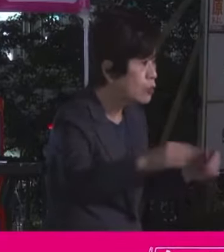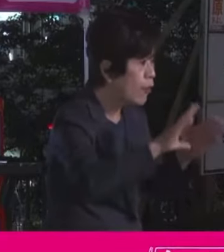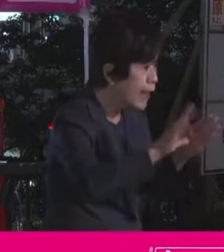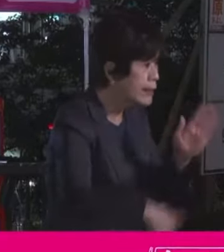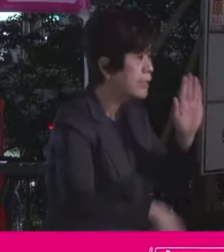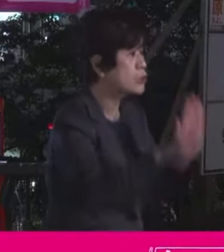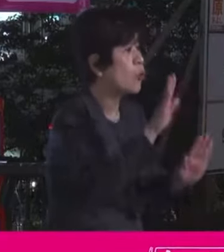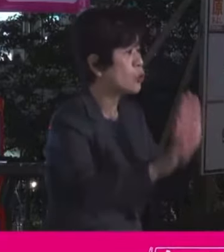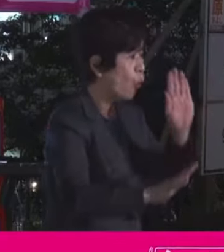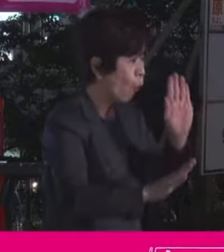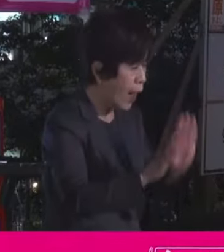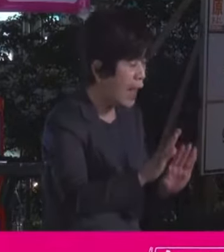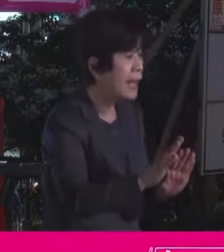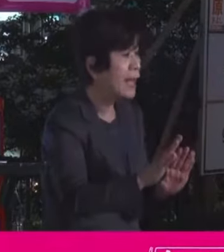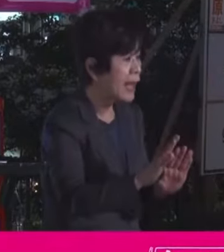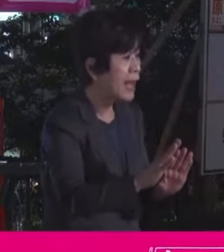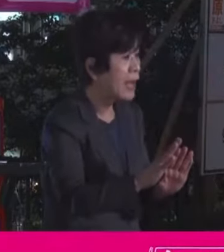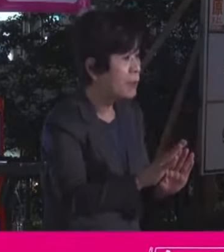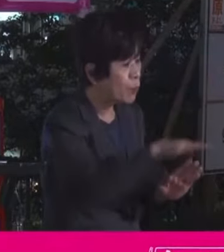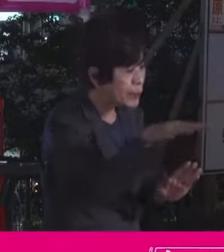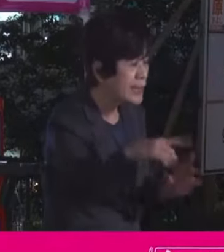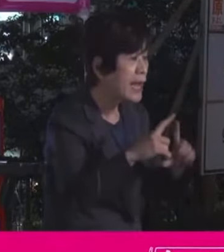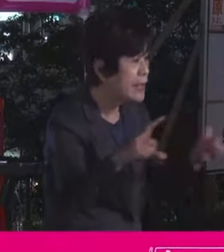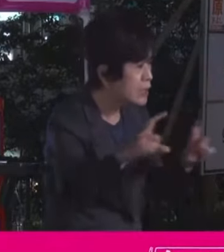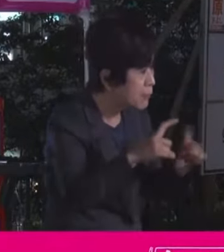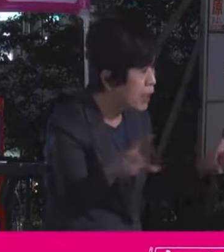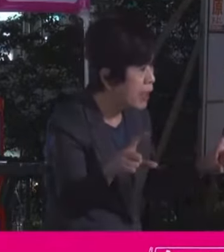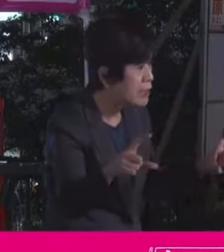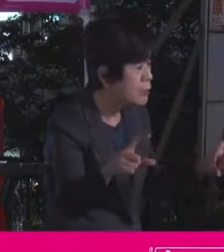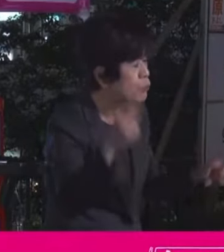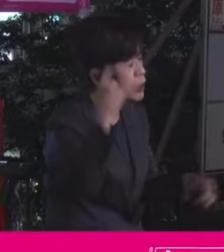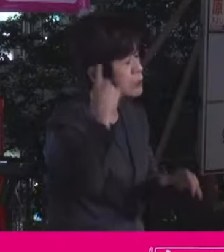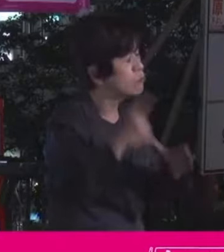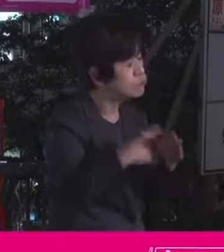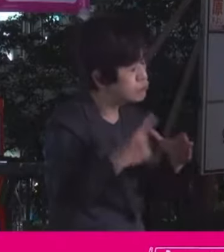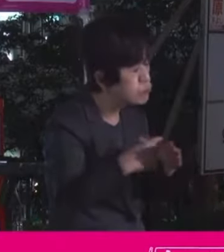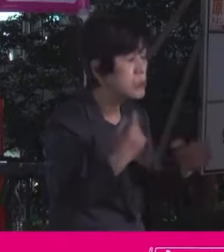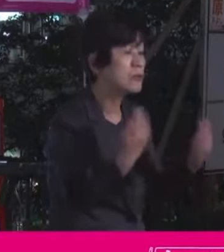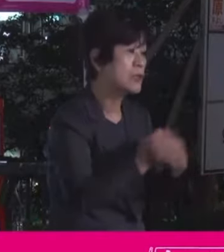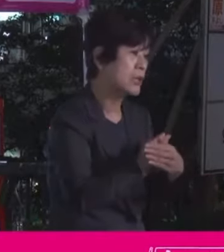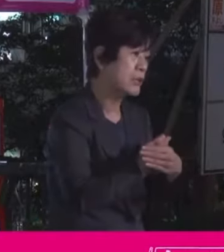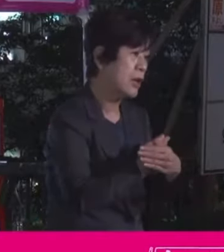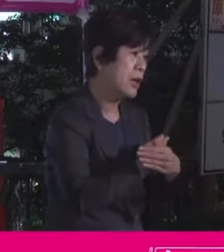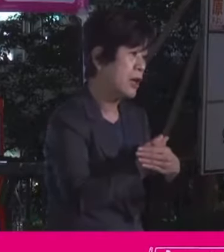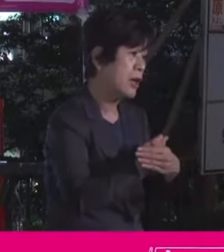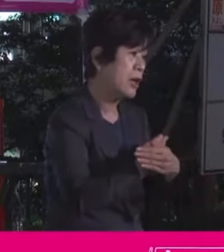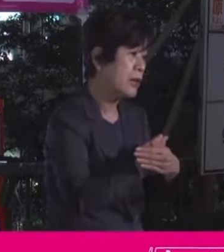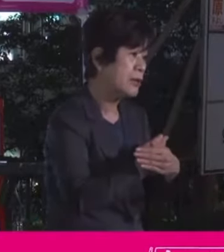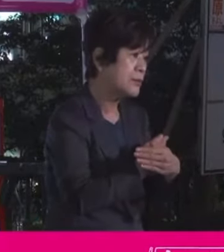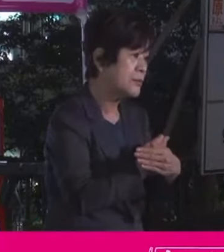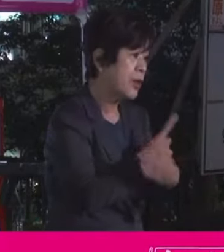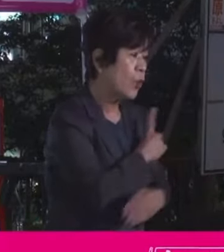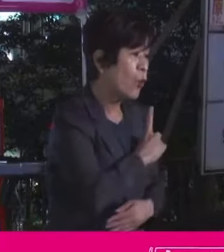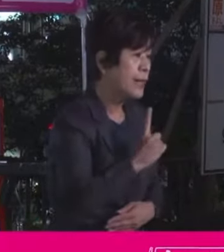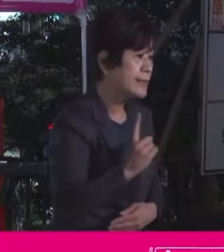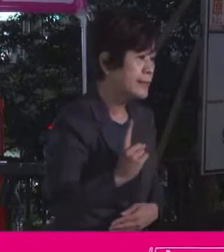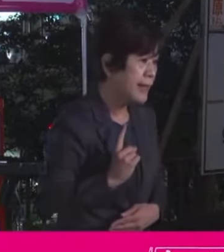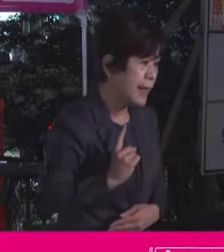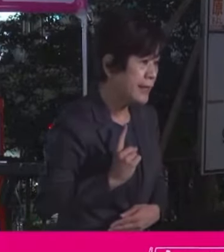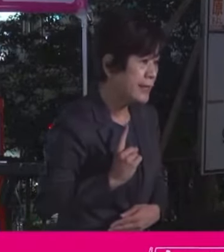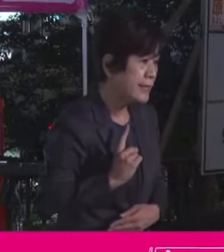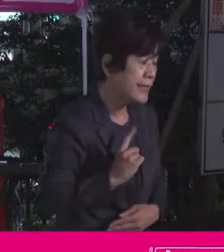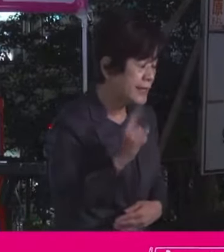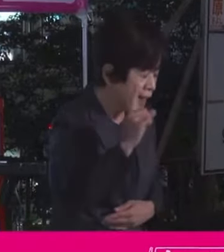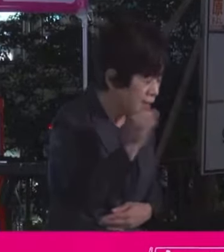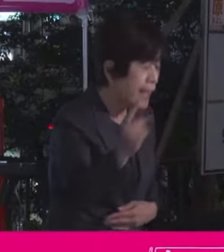異常事態、僕らはもうなんかそれが当たり前になってもう何とも思わないかもしれないけど、 One day will come です。なんか起